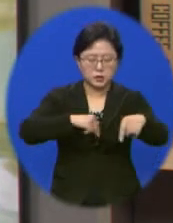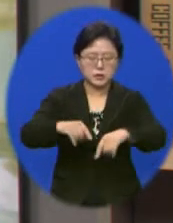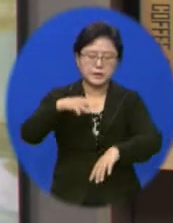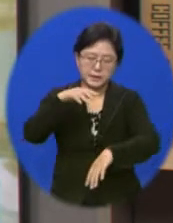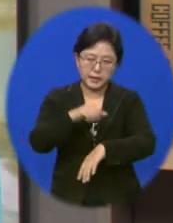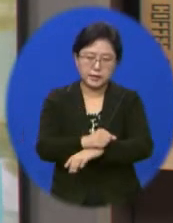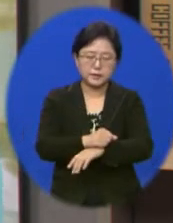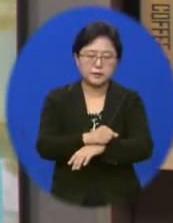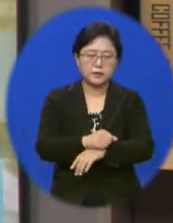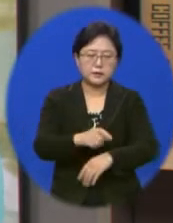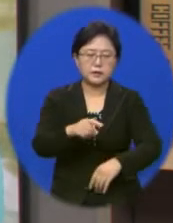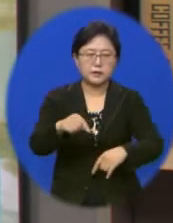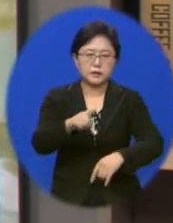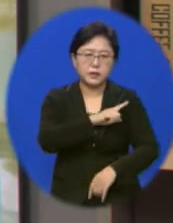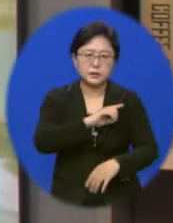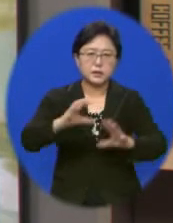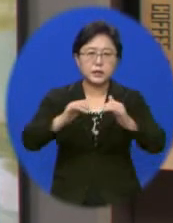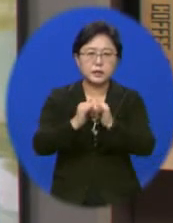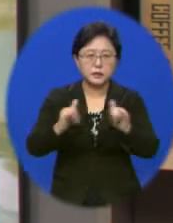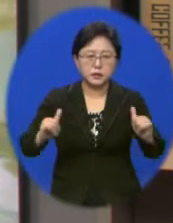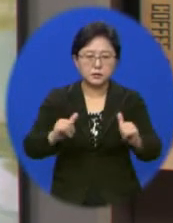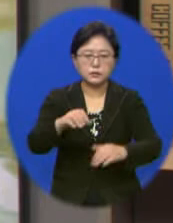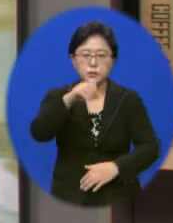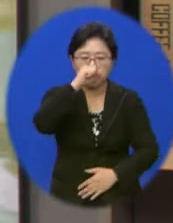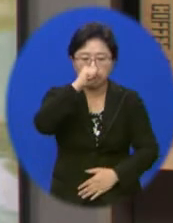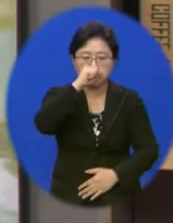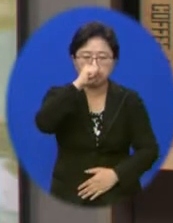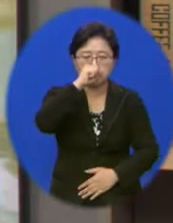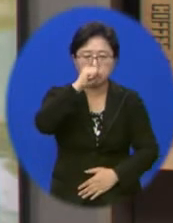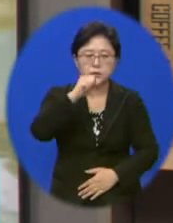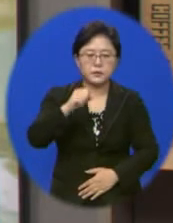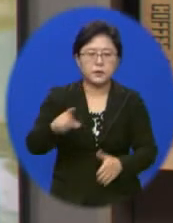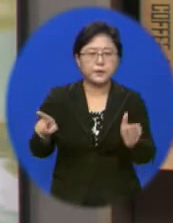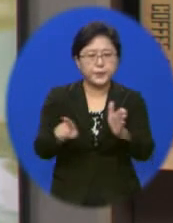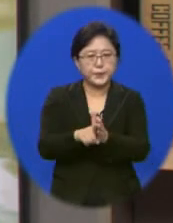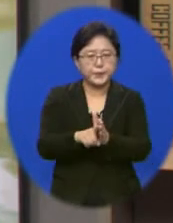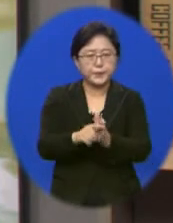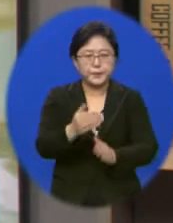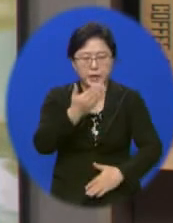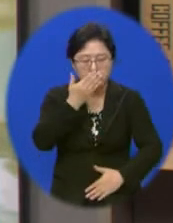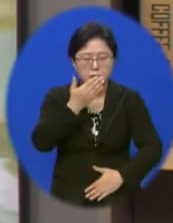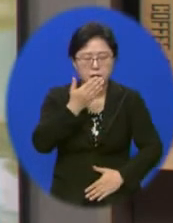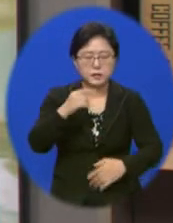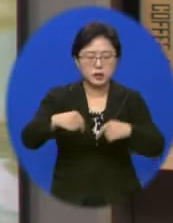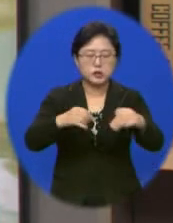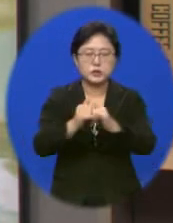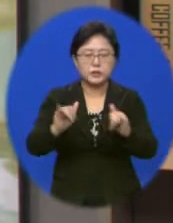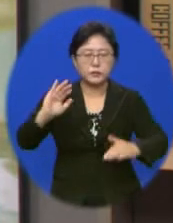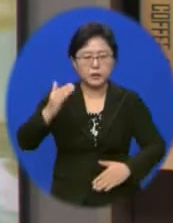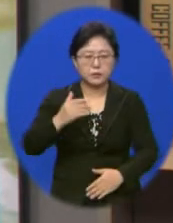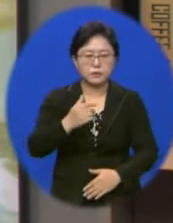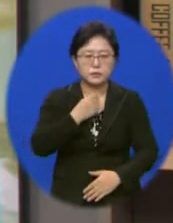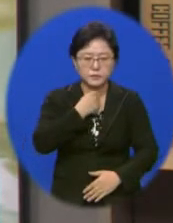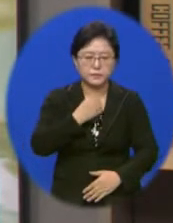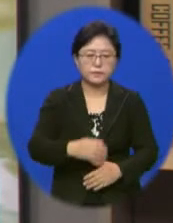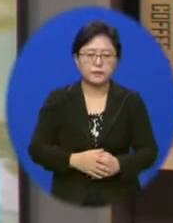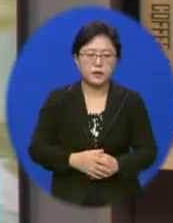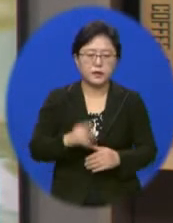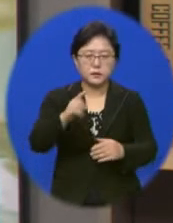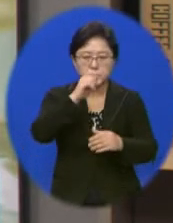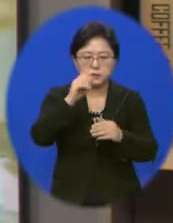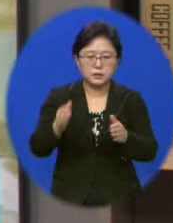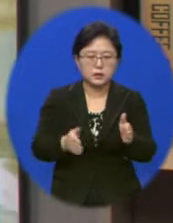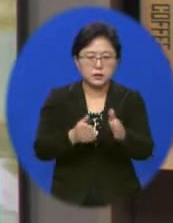잘하는 그리고 가장 국민이 좋아하는 또 믿을 수 있는 그런 정치인이 되고자 합니다. 그